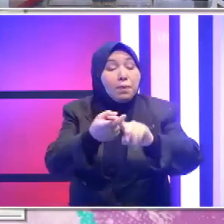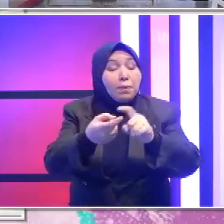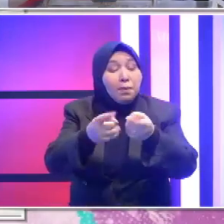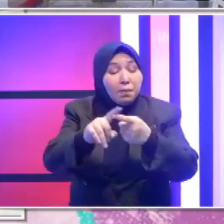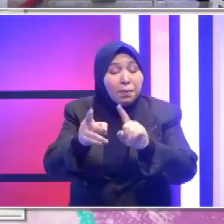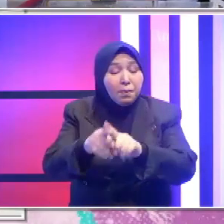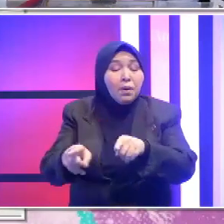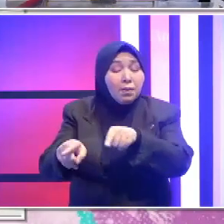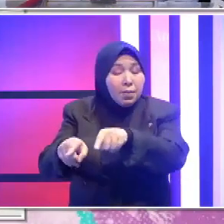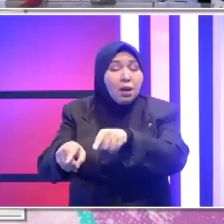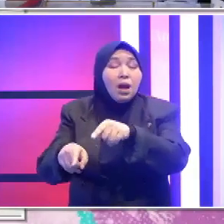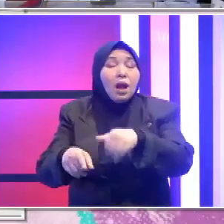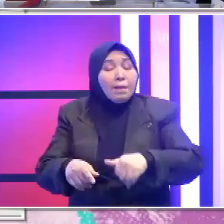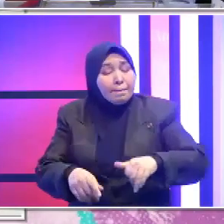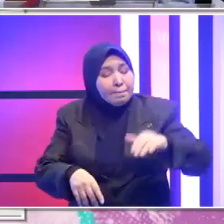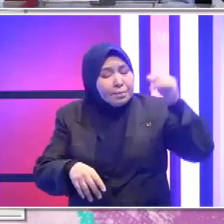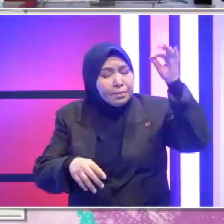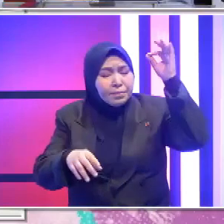jahe